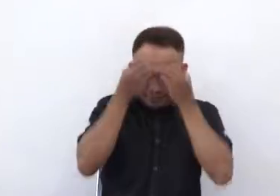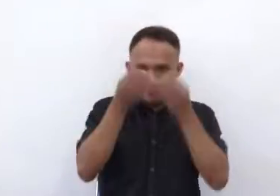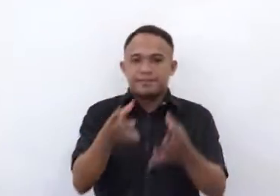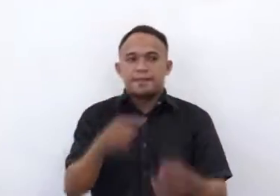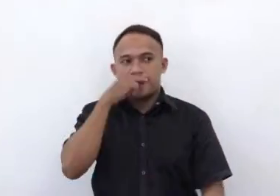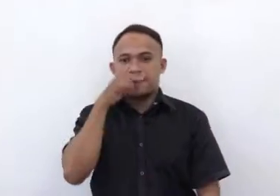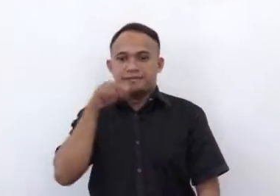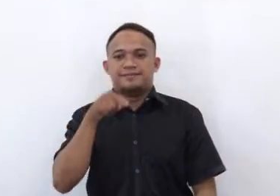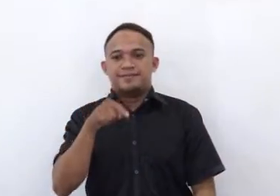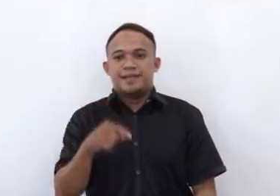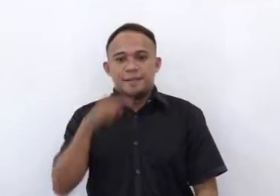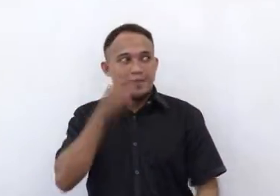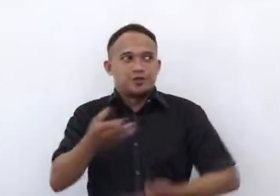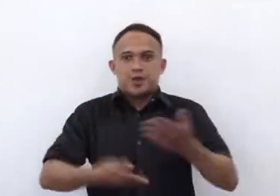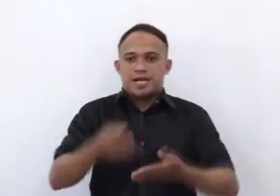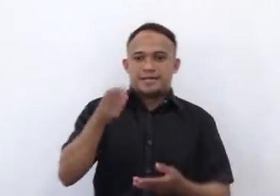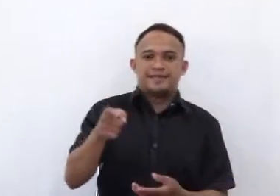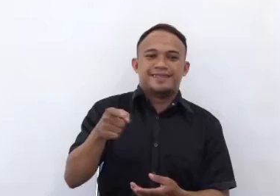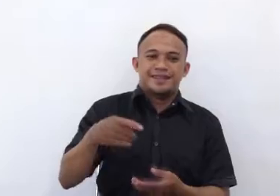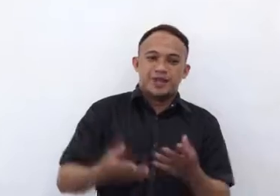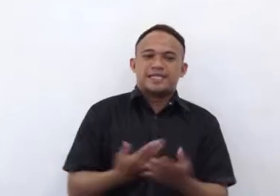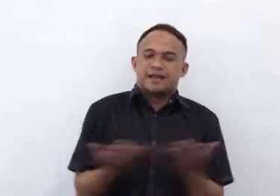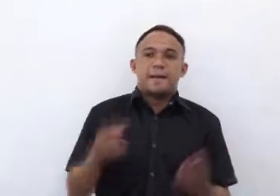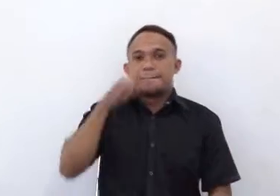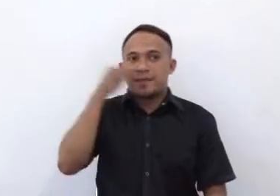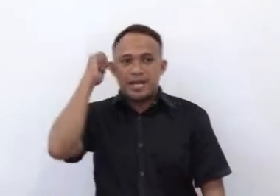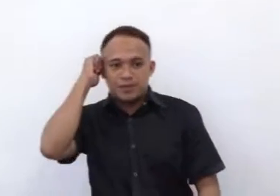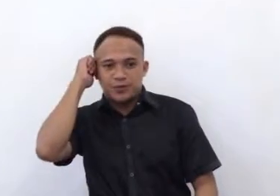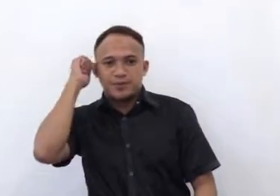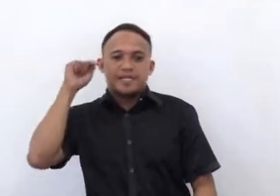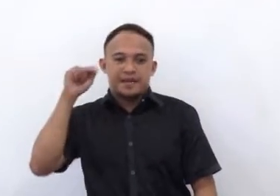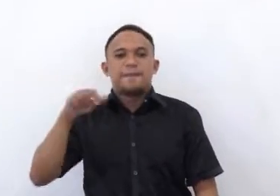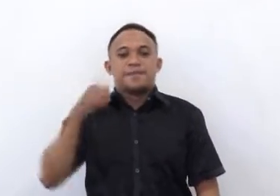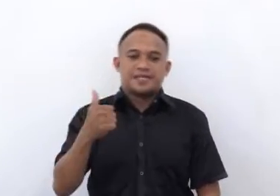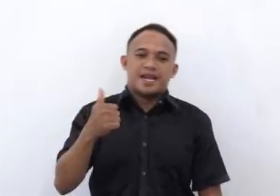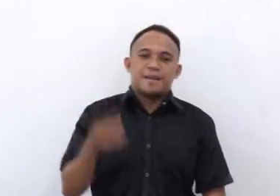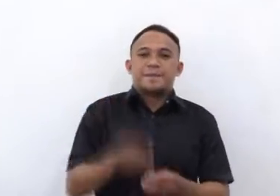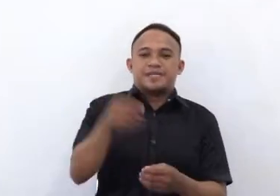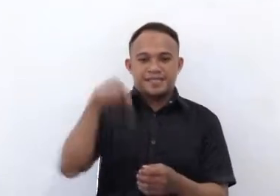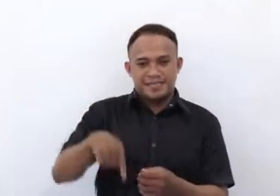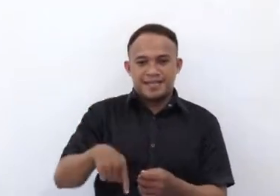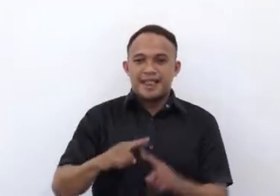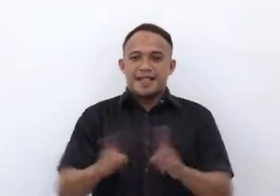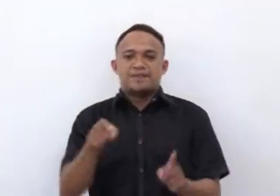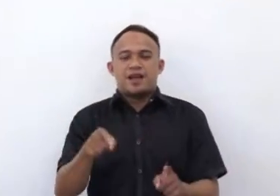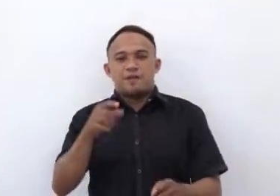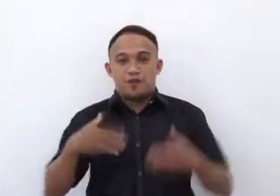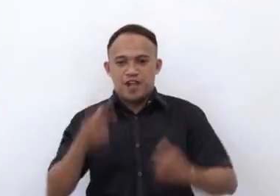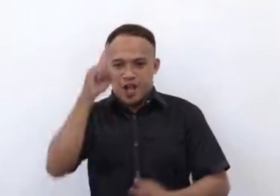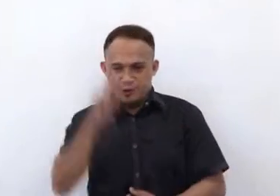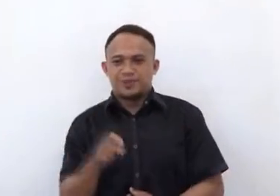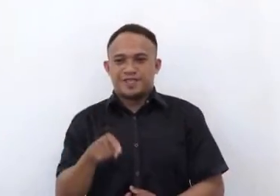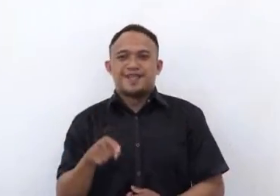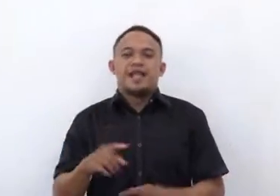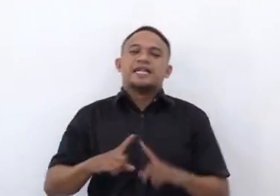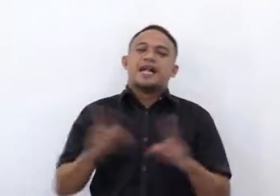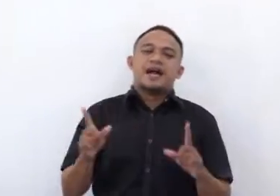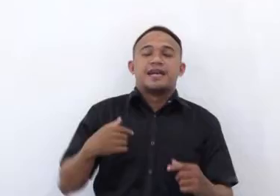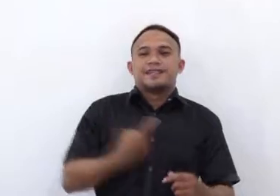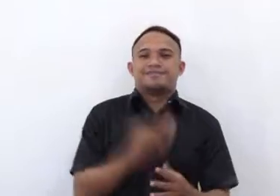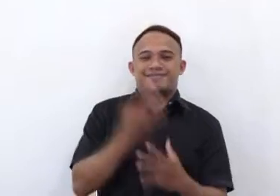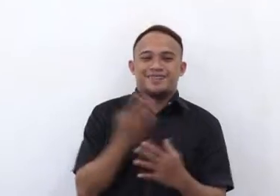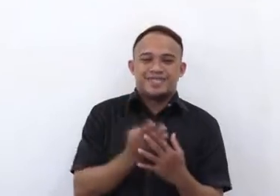tapi prokesnya harus ketat. Karena setelah kami evaluasi sama-sama kota bahwa dengan TNI